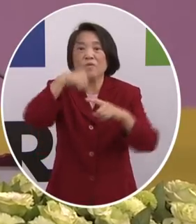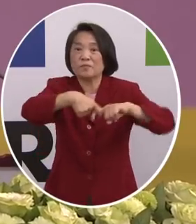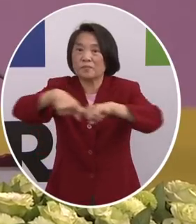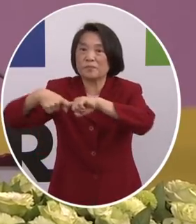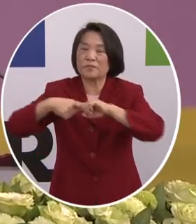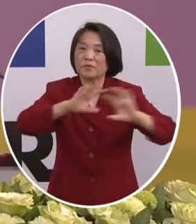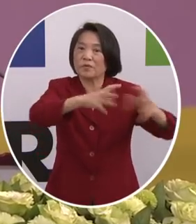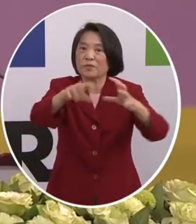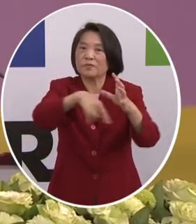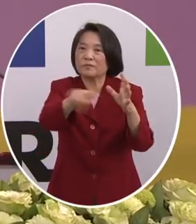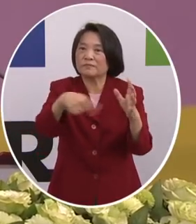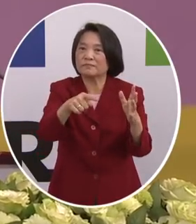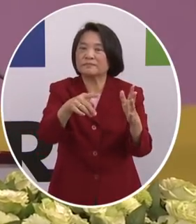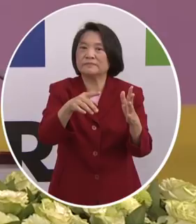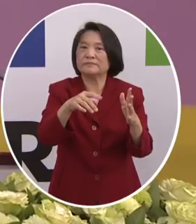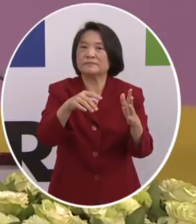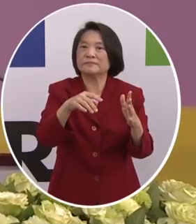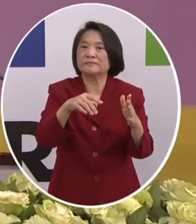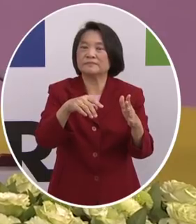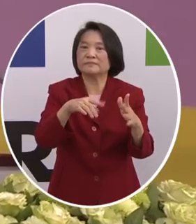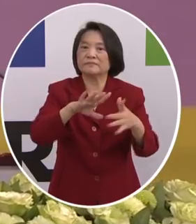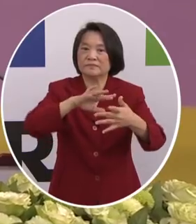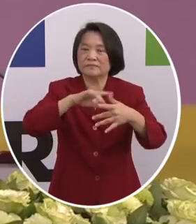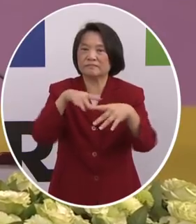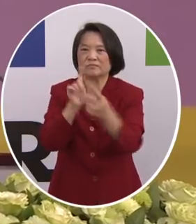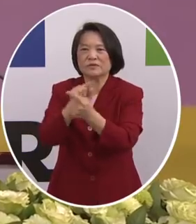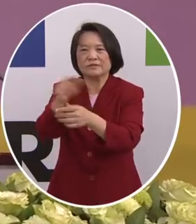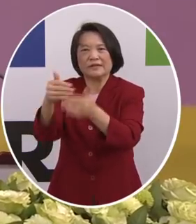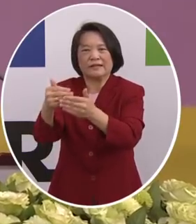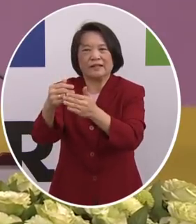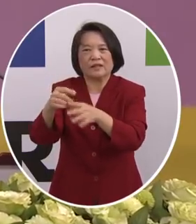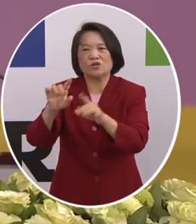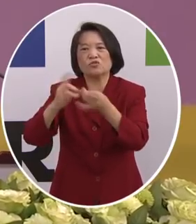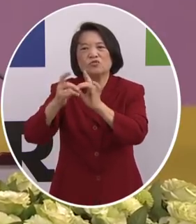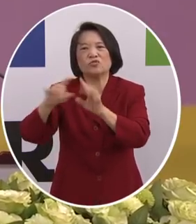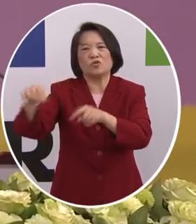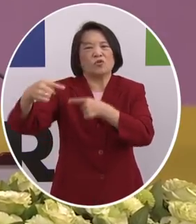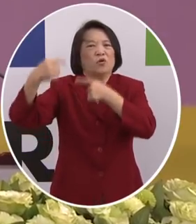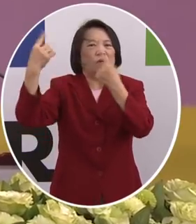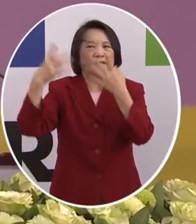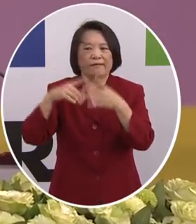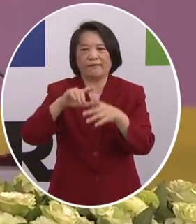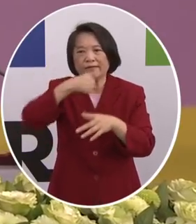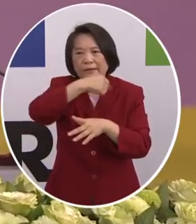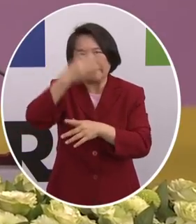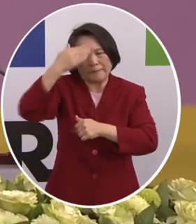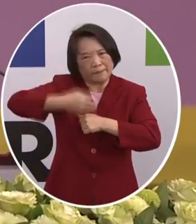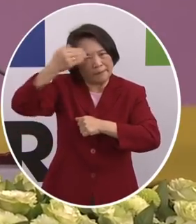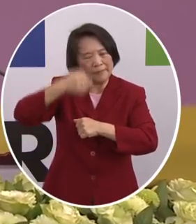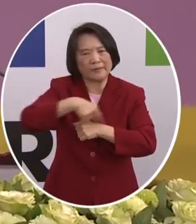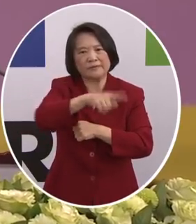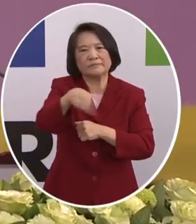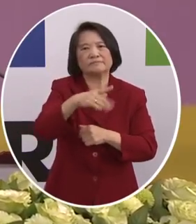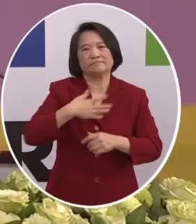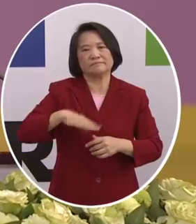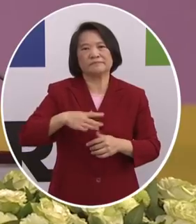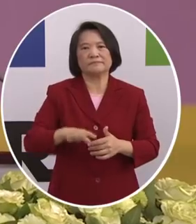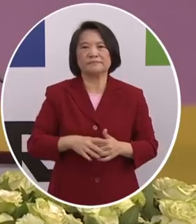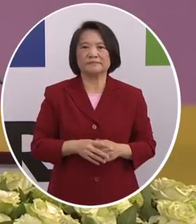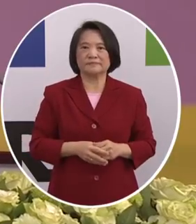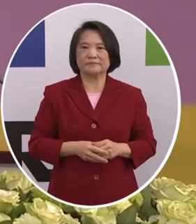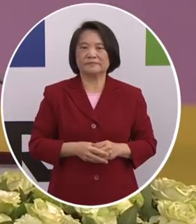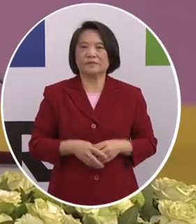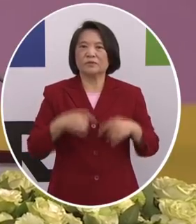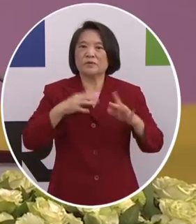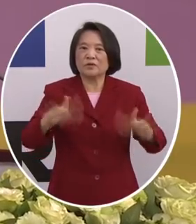家全力遏阻中国武力挑衅台湾，破坏台海和平。我们也很多